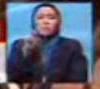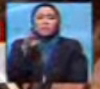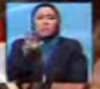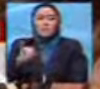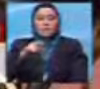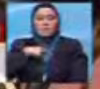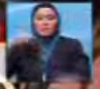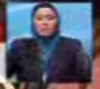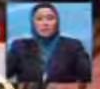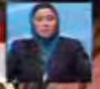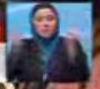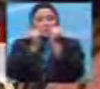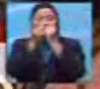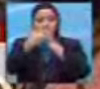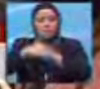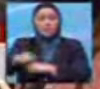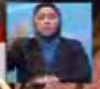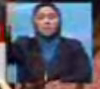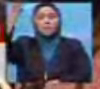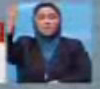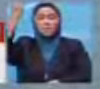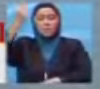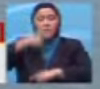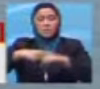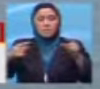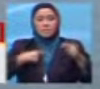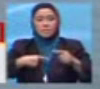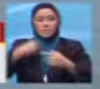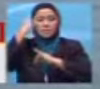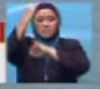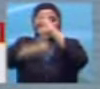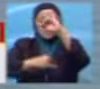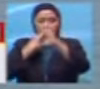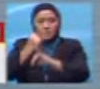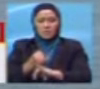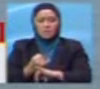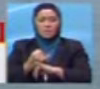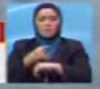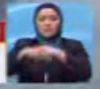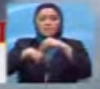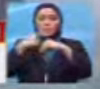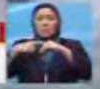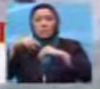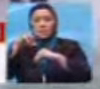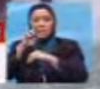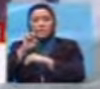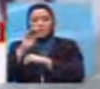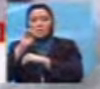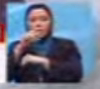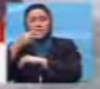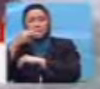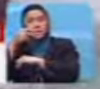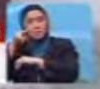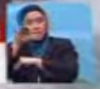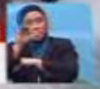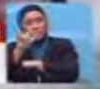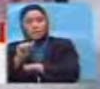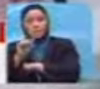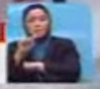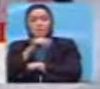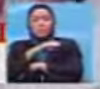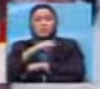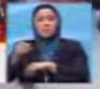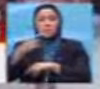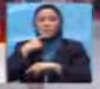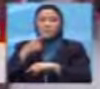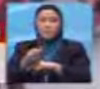forum solidariti antarabangsa dengan Rohingya 2017 di ibu negara. Mengenai polisi, Malaysia mahu etnik Rohingya kekal menetap